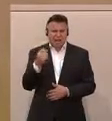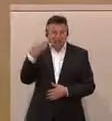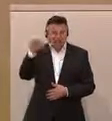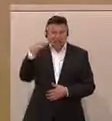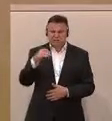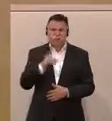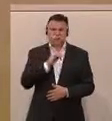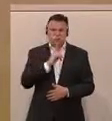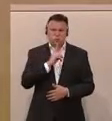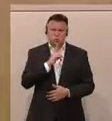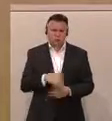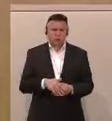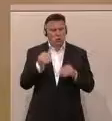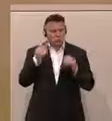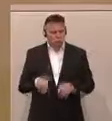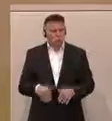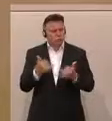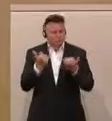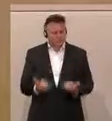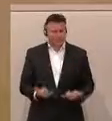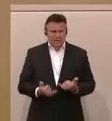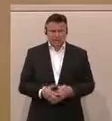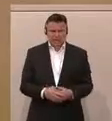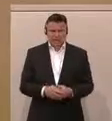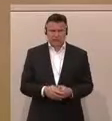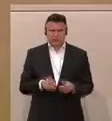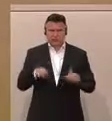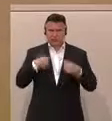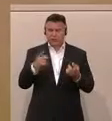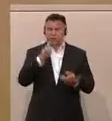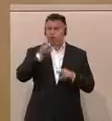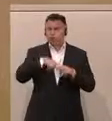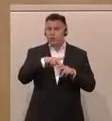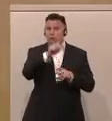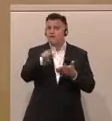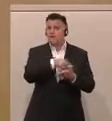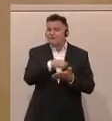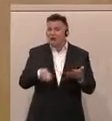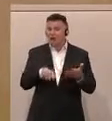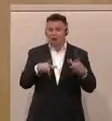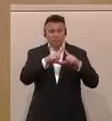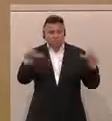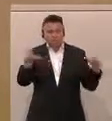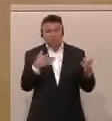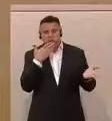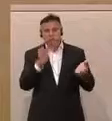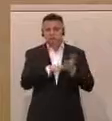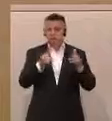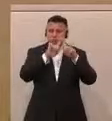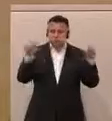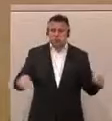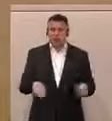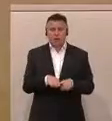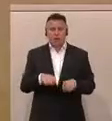dafür, jetzt gemacht werden. Denn wenn man im Wahlkampf mit Plakaten und Slogans argumentiert vor